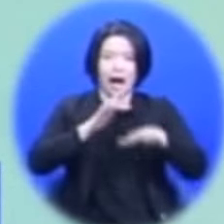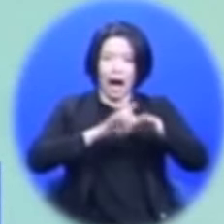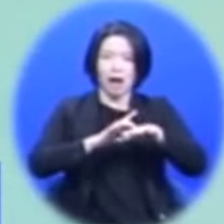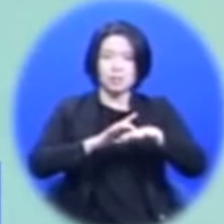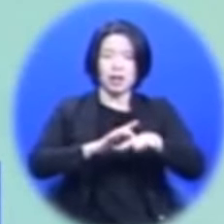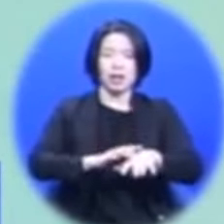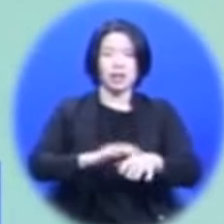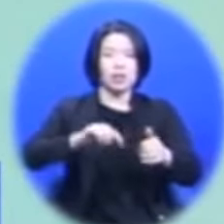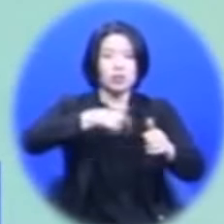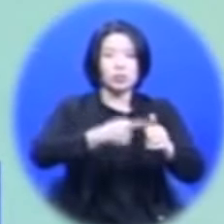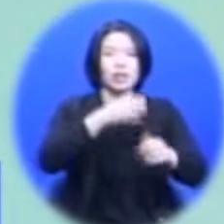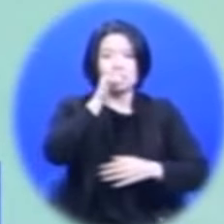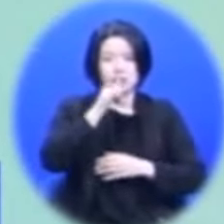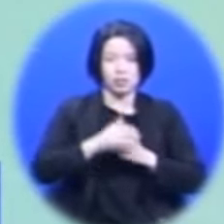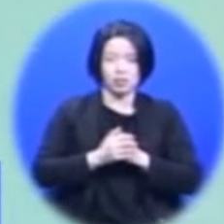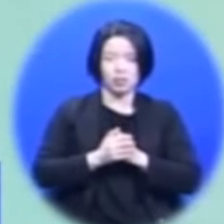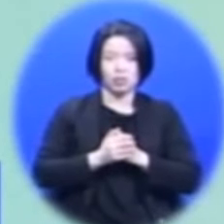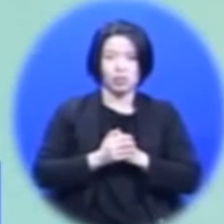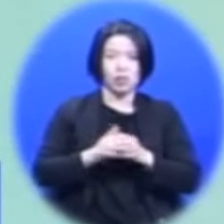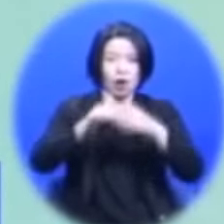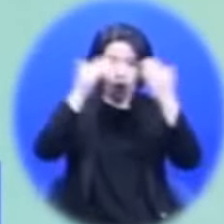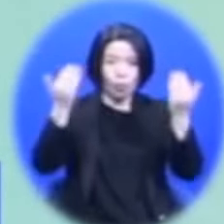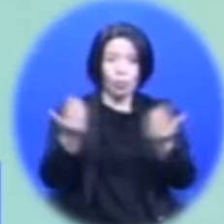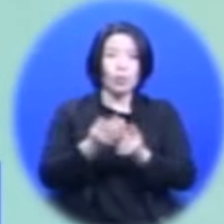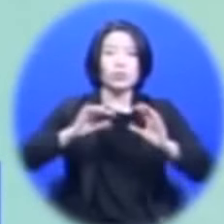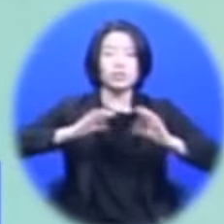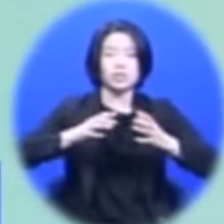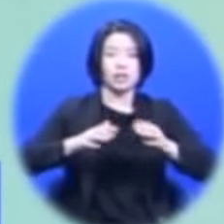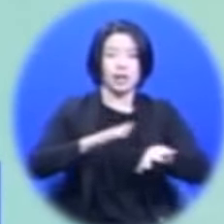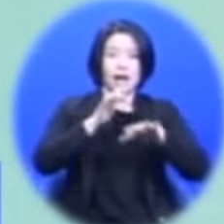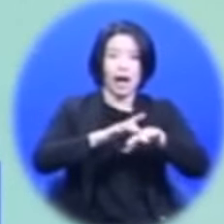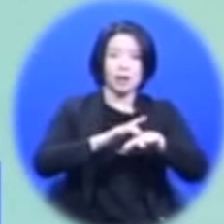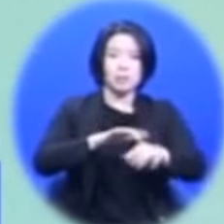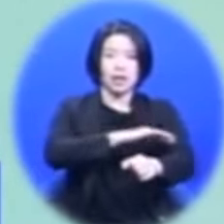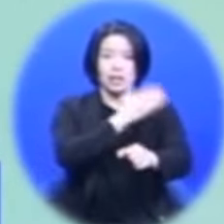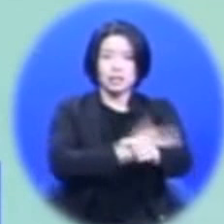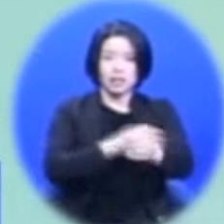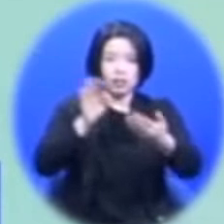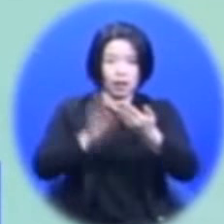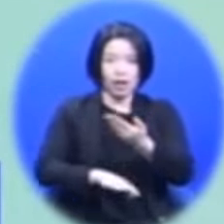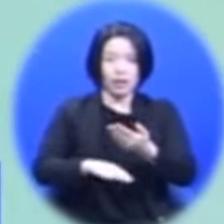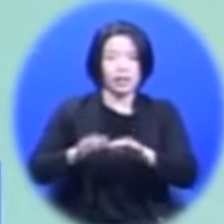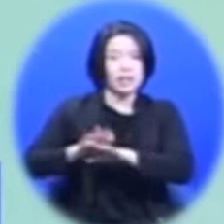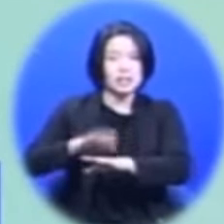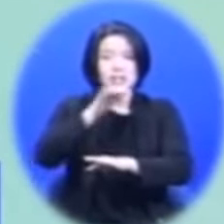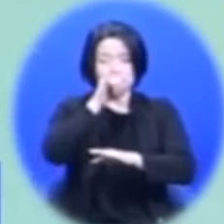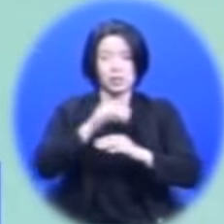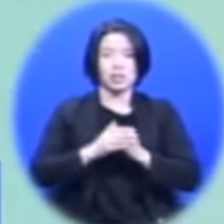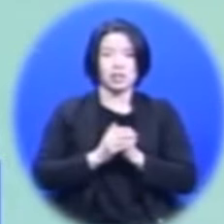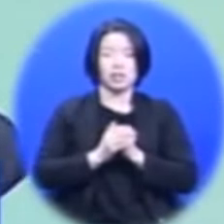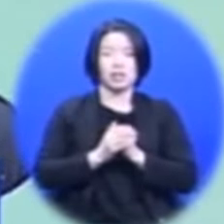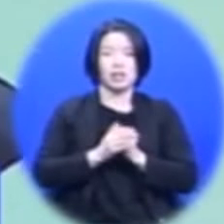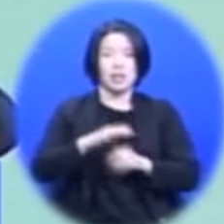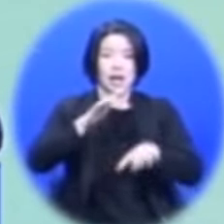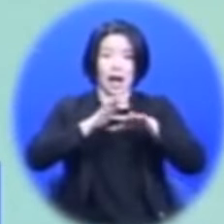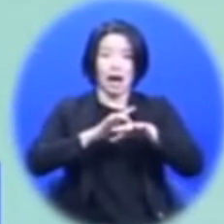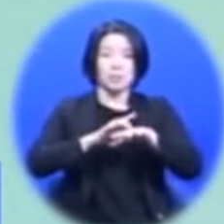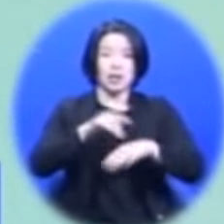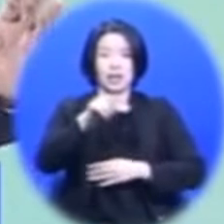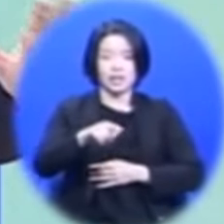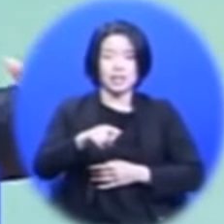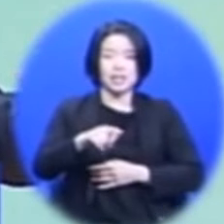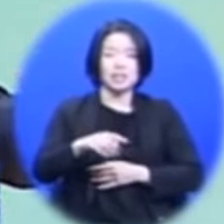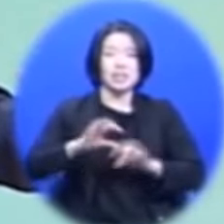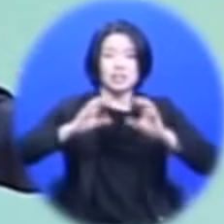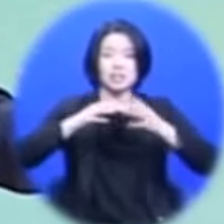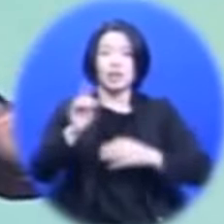악마에게 속해 있습니다. 온 세상은 악마의 세력 아래 놓여 있습니다. 악마가 이 세상에